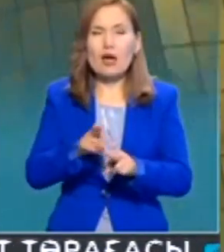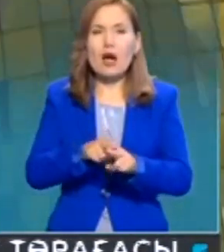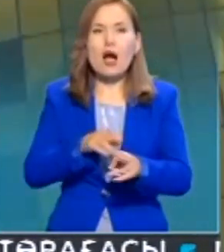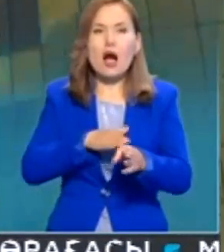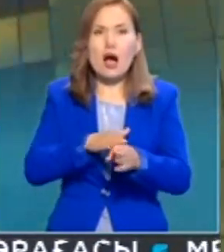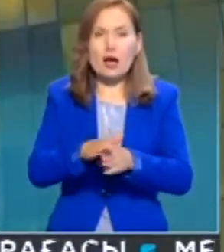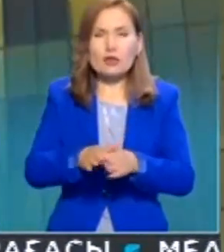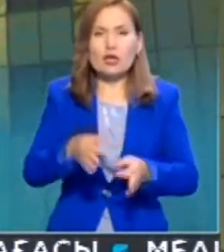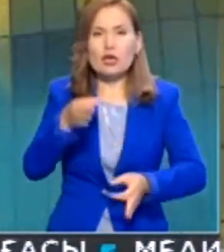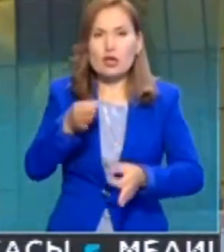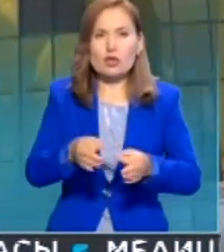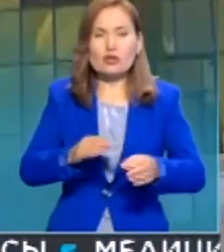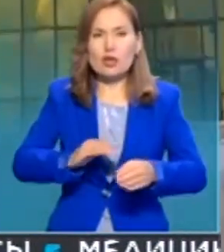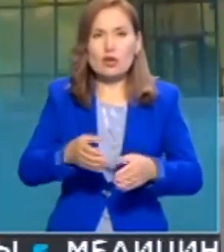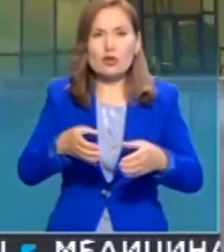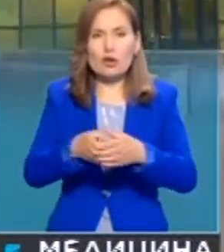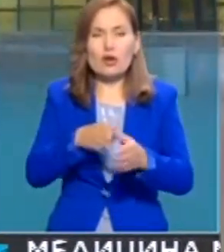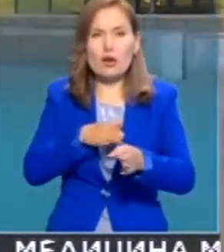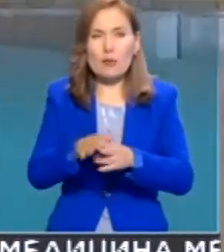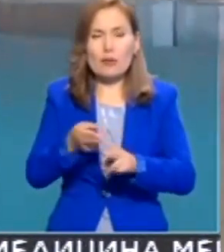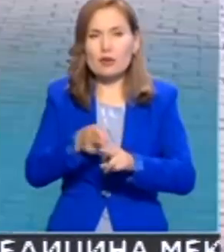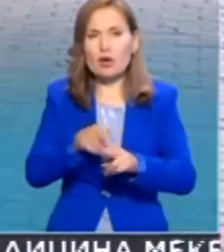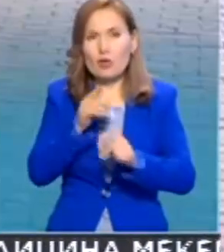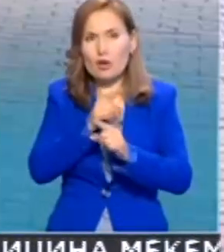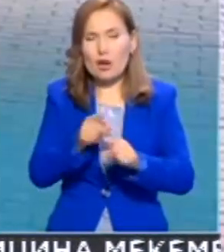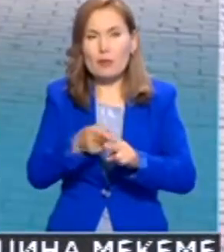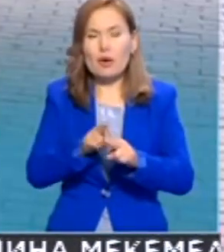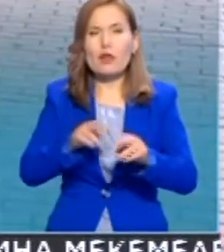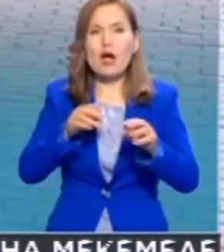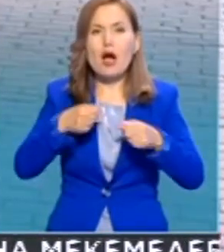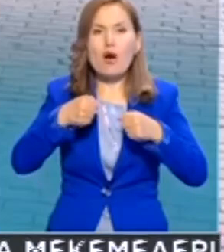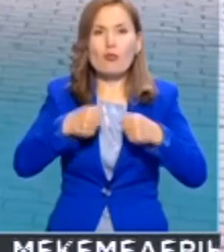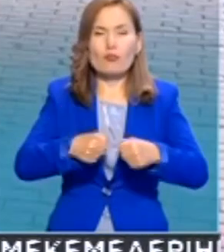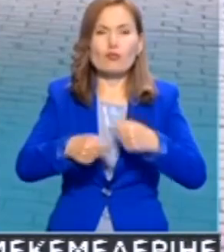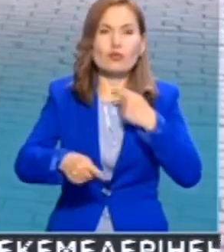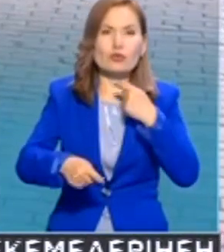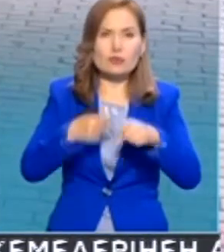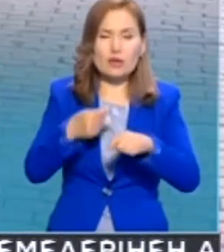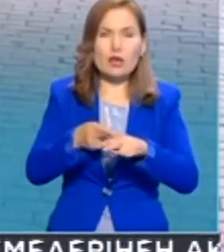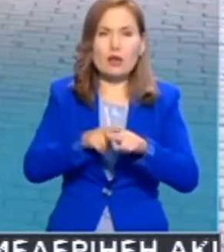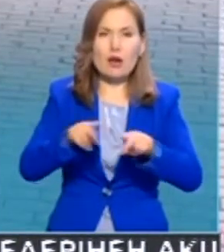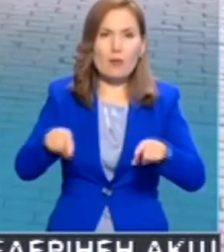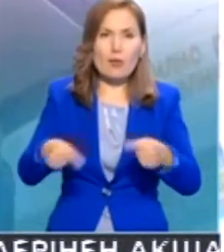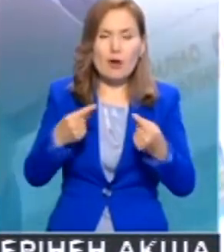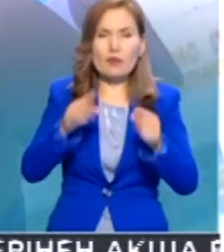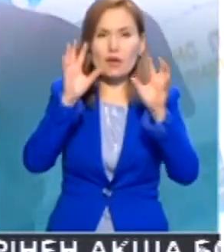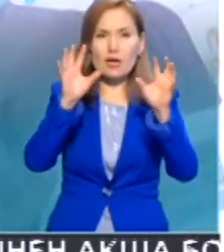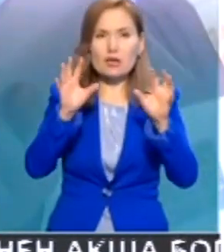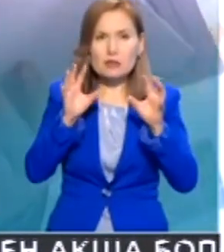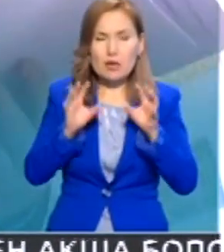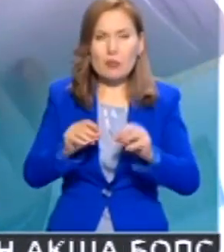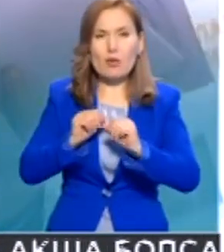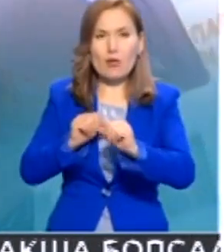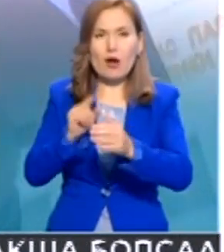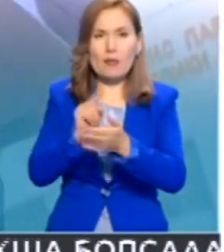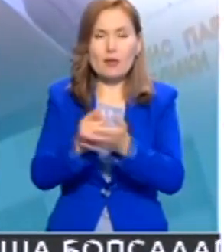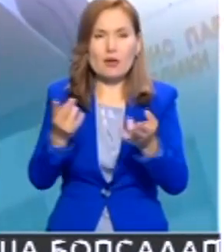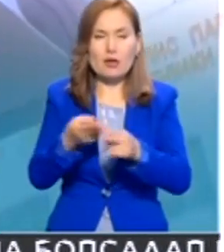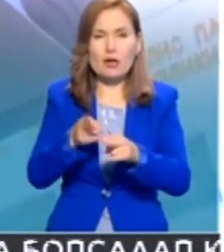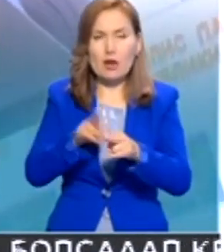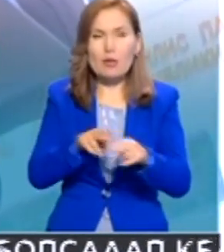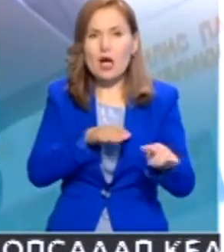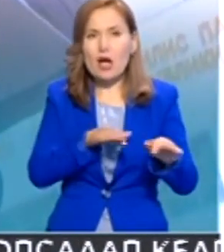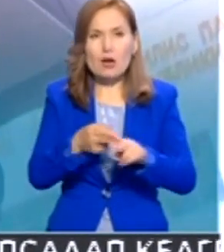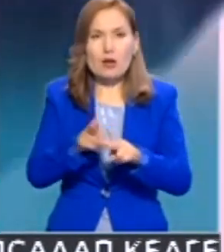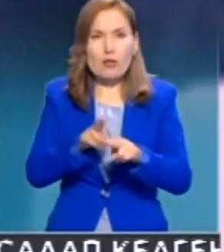сот процесінің соңғы кезеңі. Дәл осы кезде бұзылған құқықтар қалпына келтіріліп, заңды мүдделер қорғалуы тиіс. Алайда іс